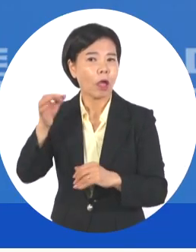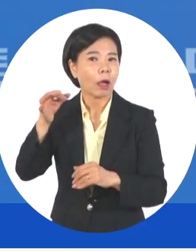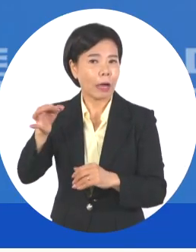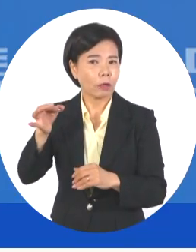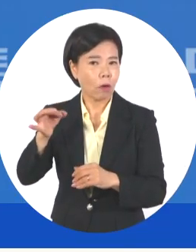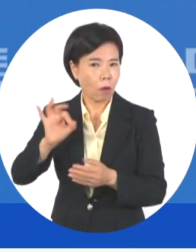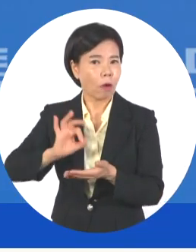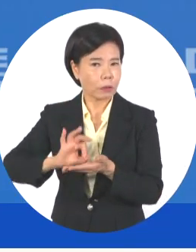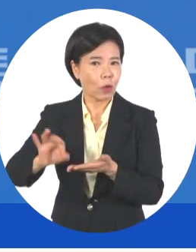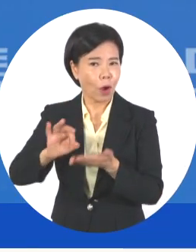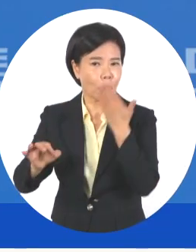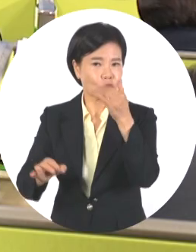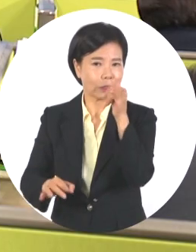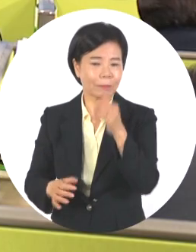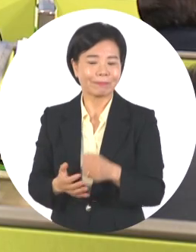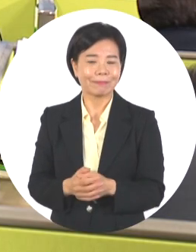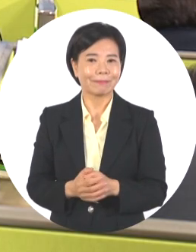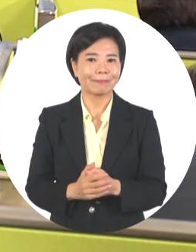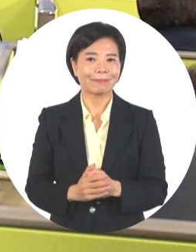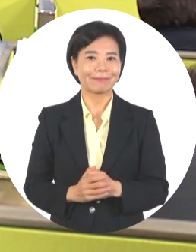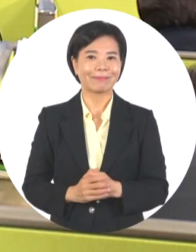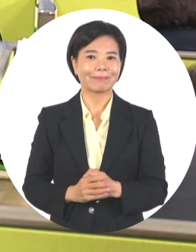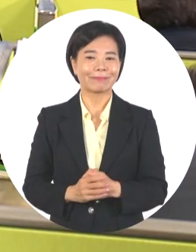될 걸로 예측을 하고 있습니다.